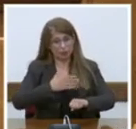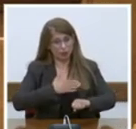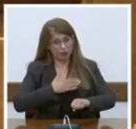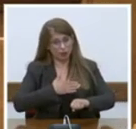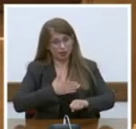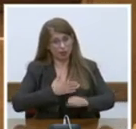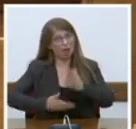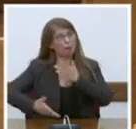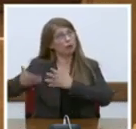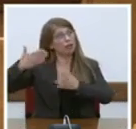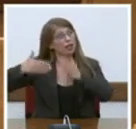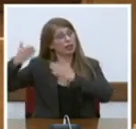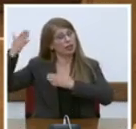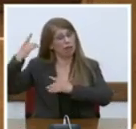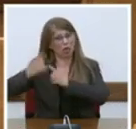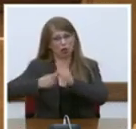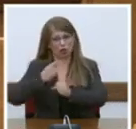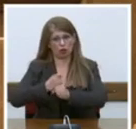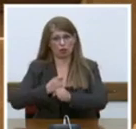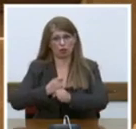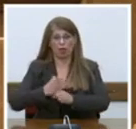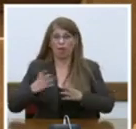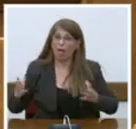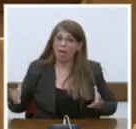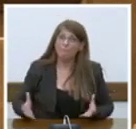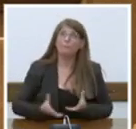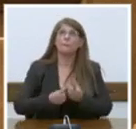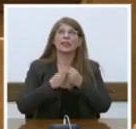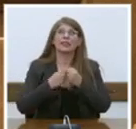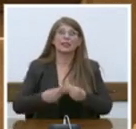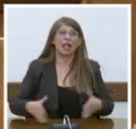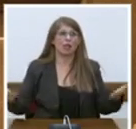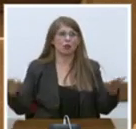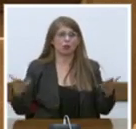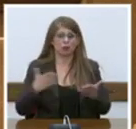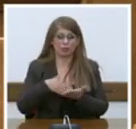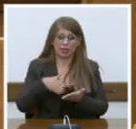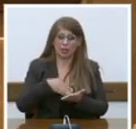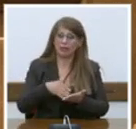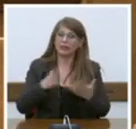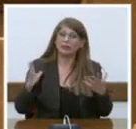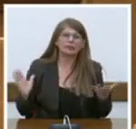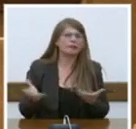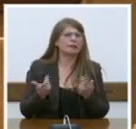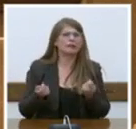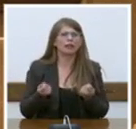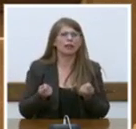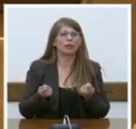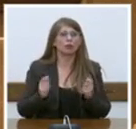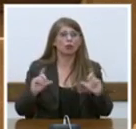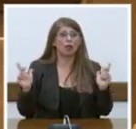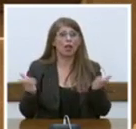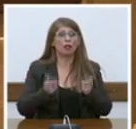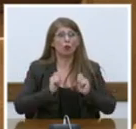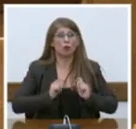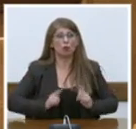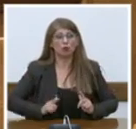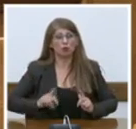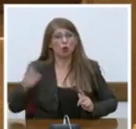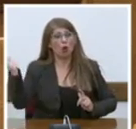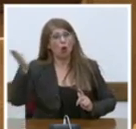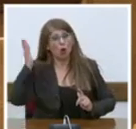πανάρχια. Και επιτέλους, ξεκαθαρίστε μας τι θα κάνετε με τον εθνικό πλούτο. Όταν